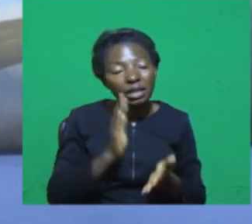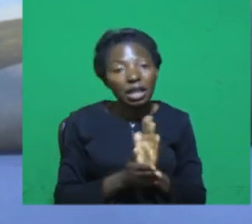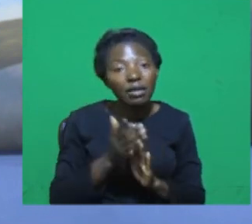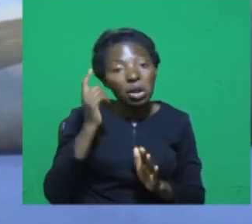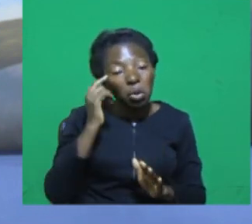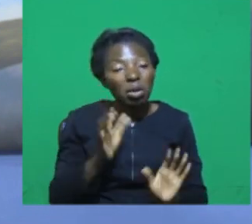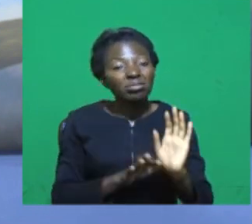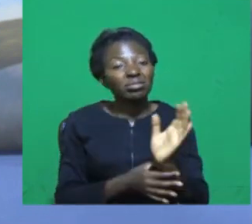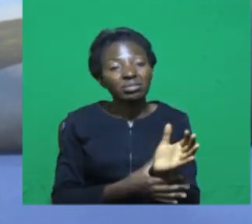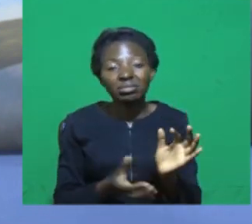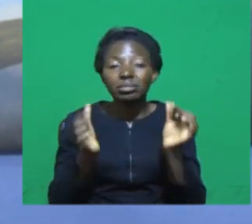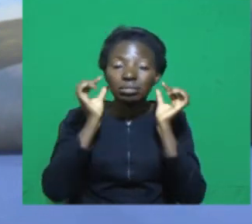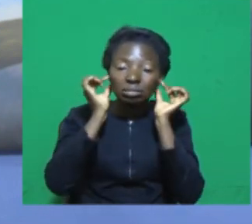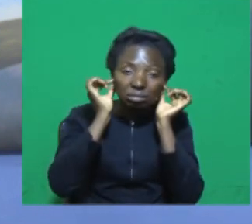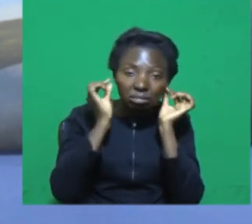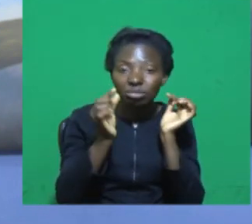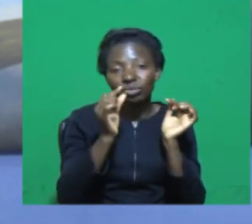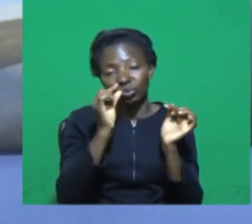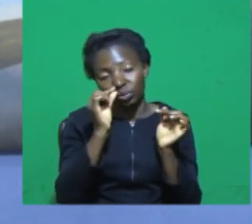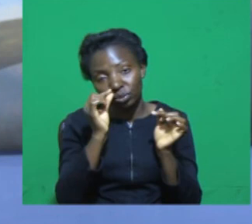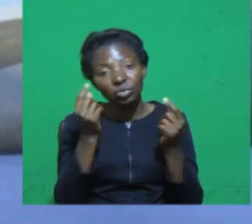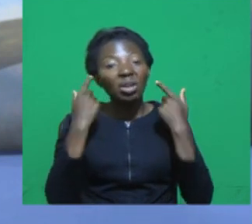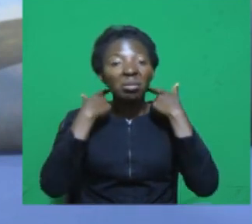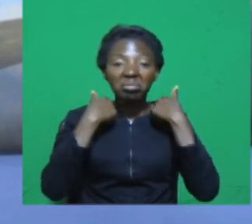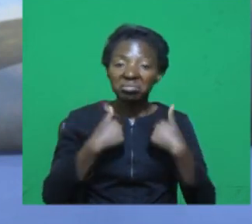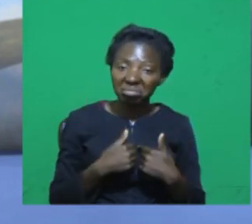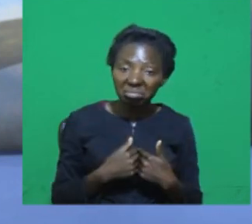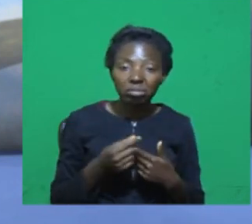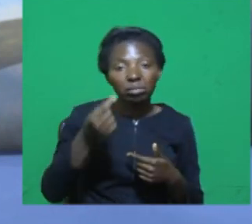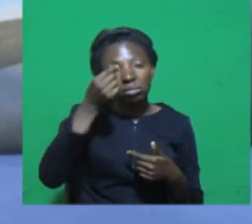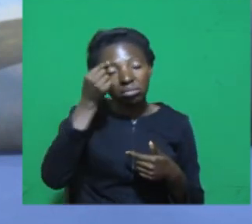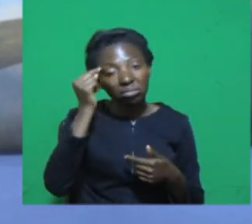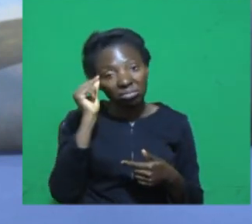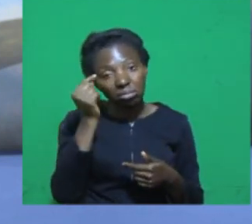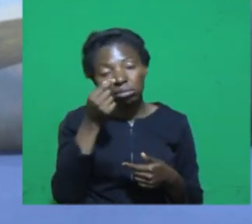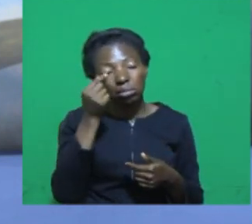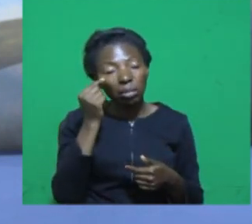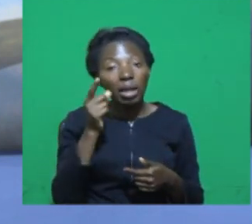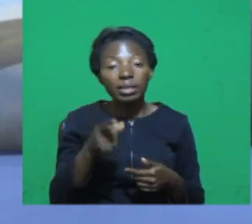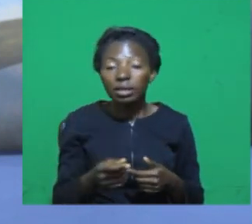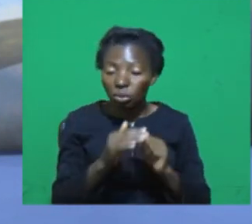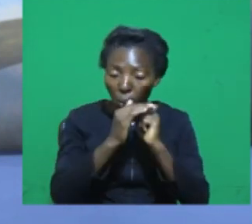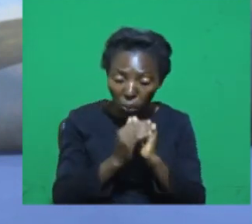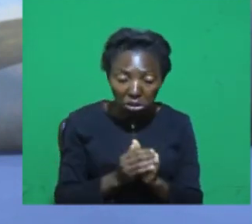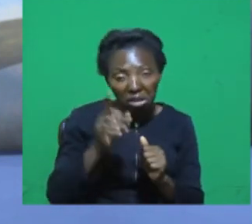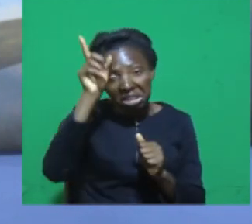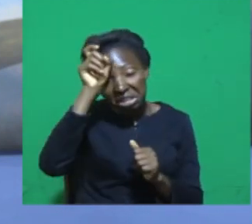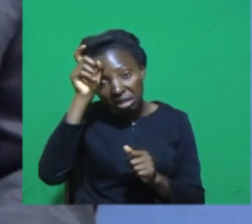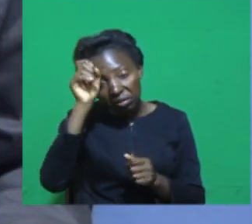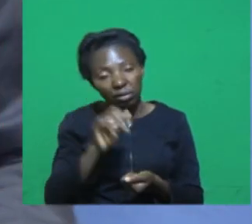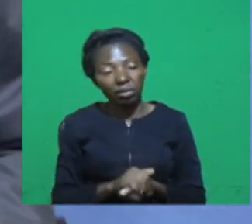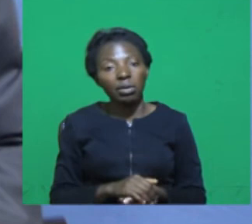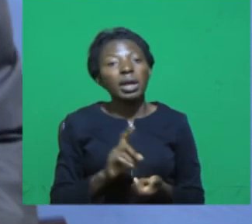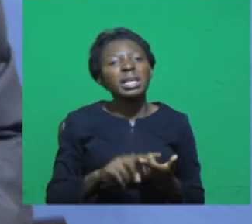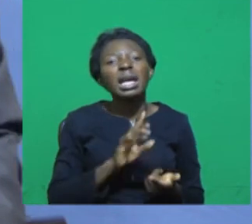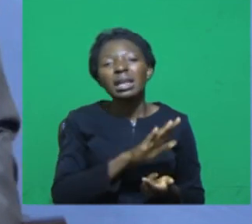zvemumaoko nezvimwe masikuru anoiswa munzeve pamhuno nezvakadaro zvine chekuita nekunamatwa kwevamwe vaMwari. Mumwe